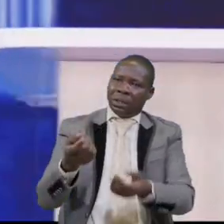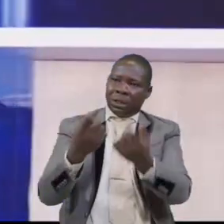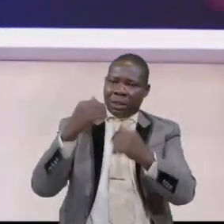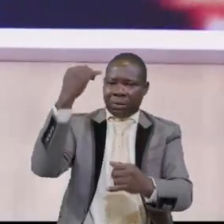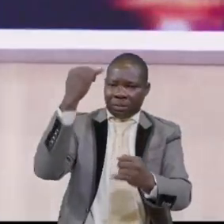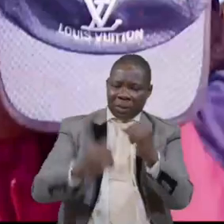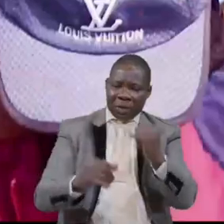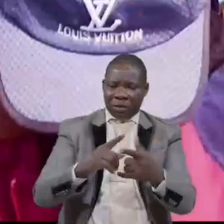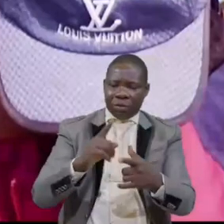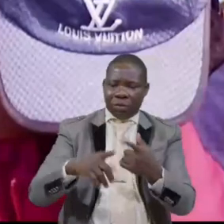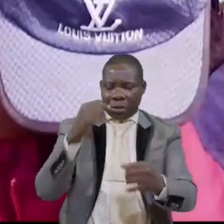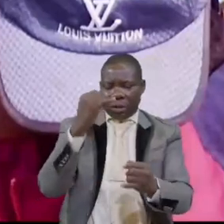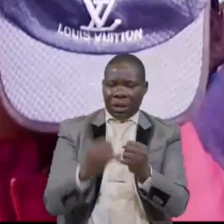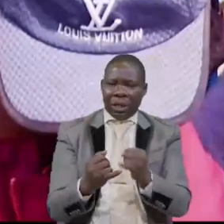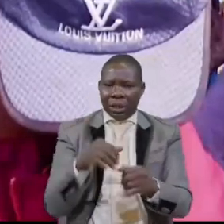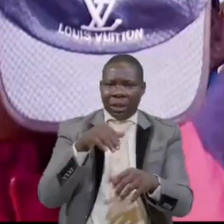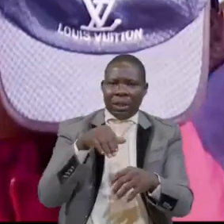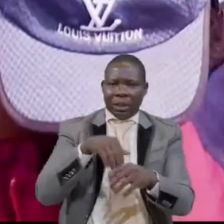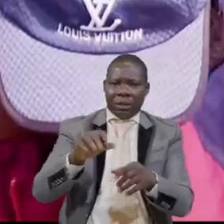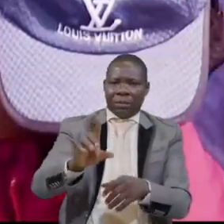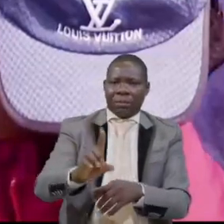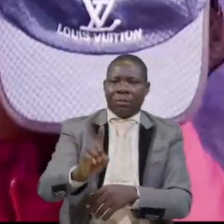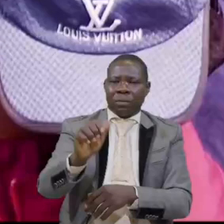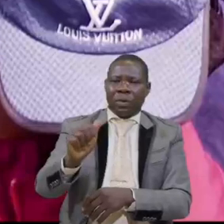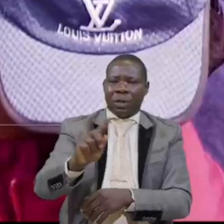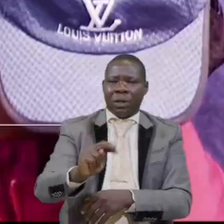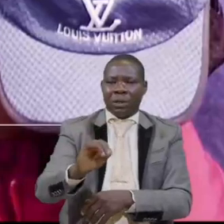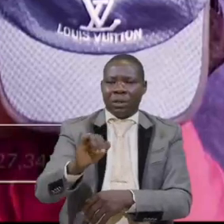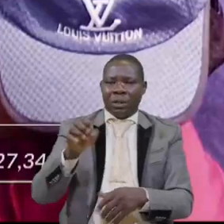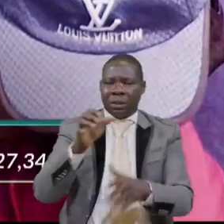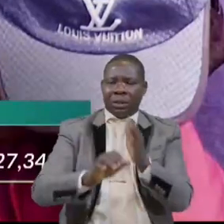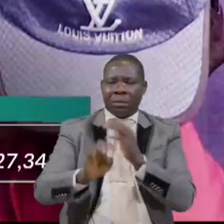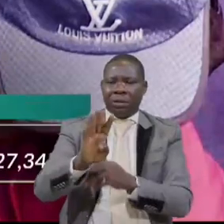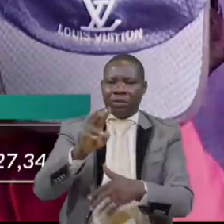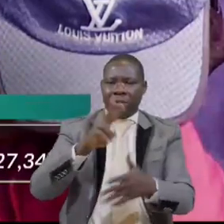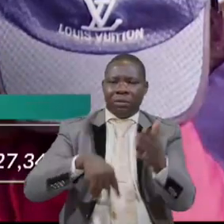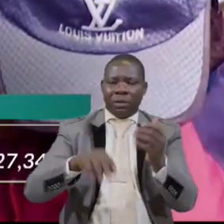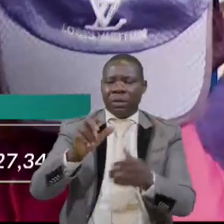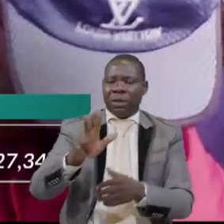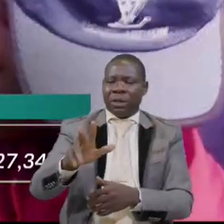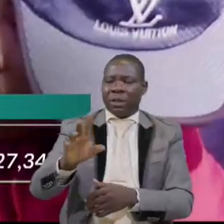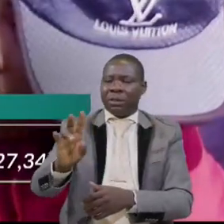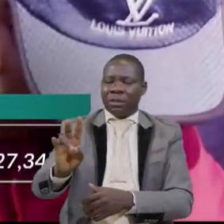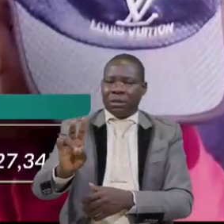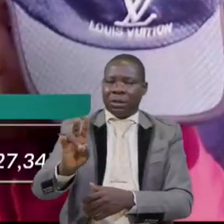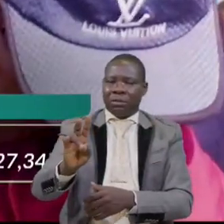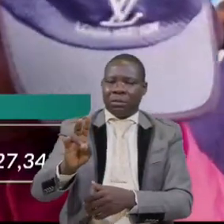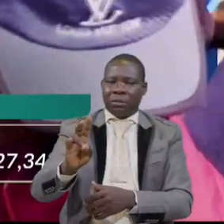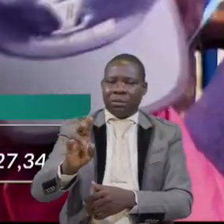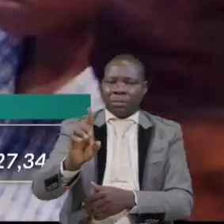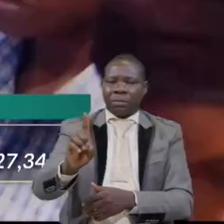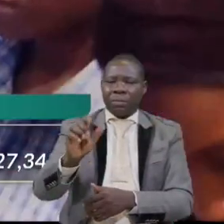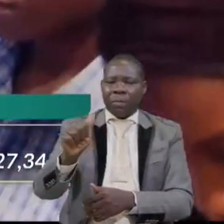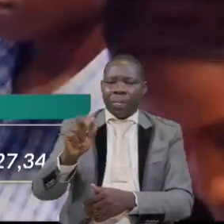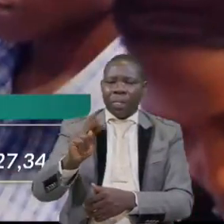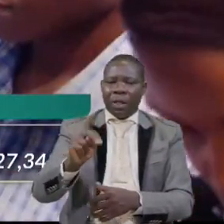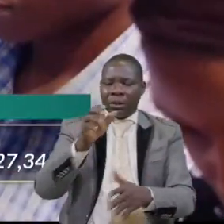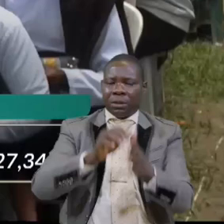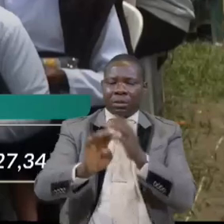conclusion. Daniel chapitre 4 verset 37. Daniel 4 verset